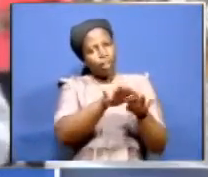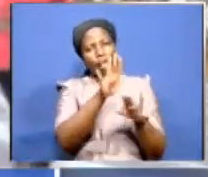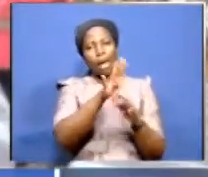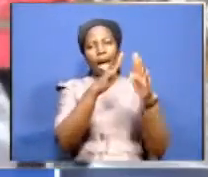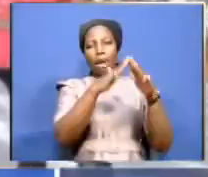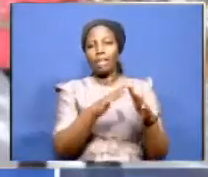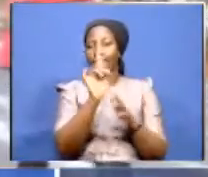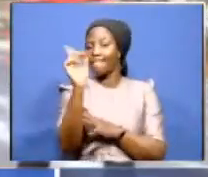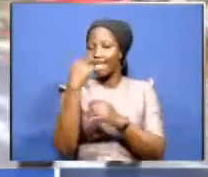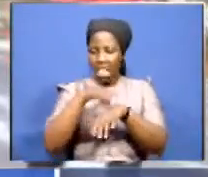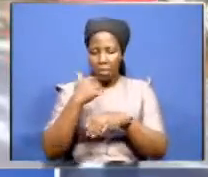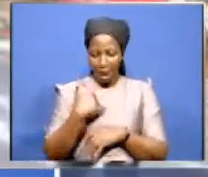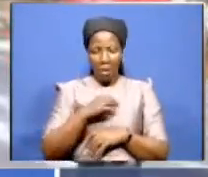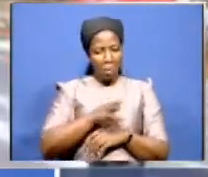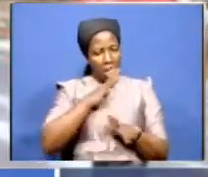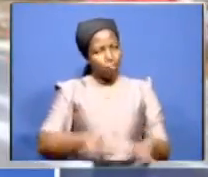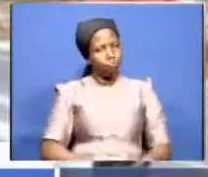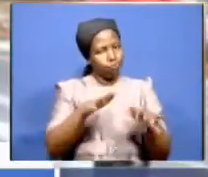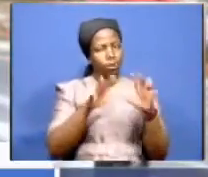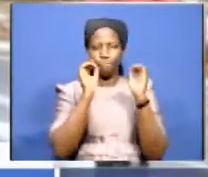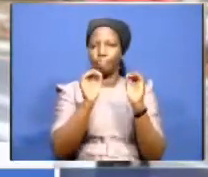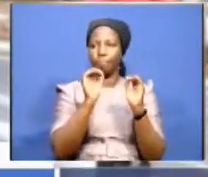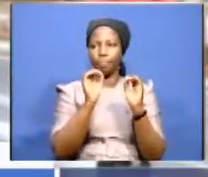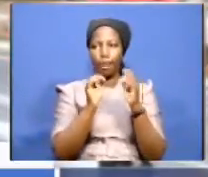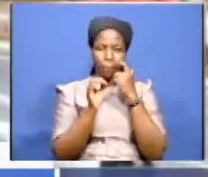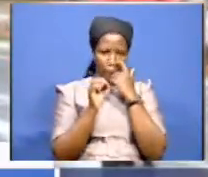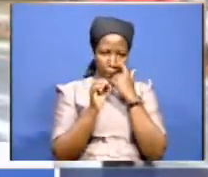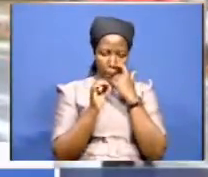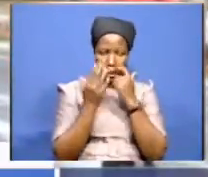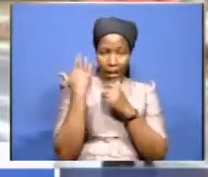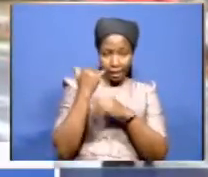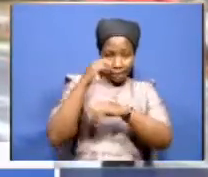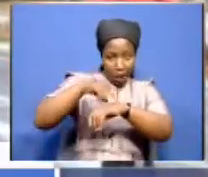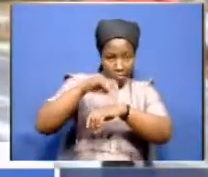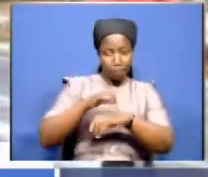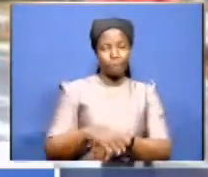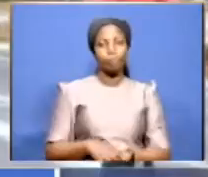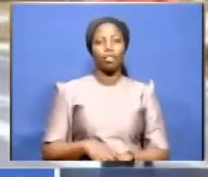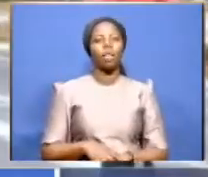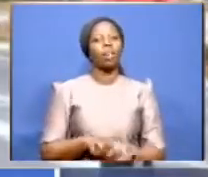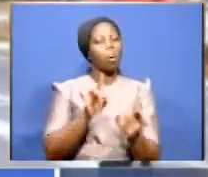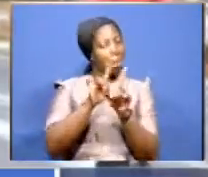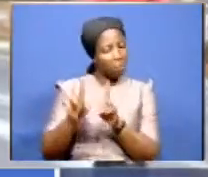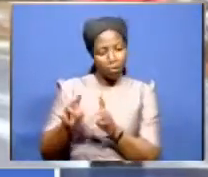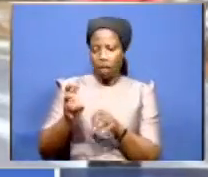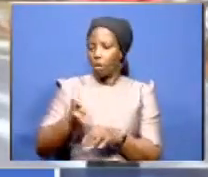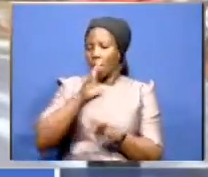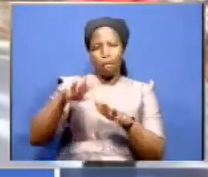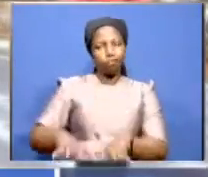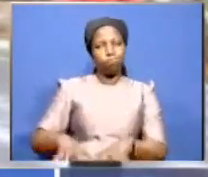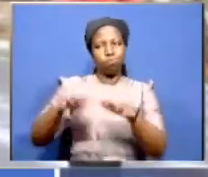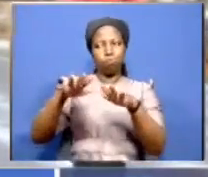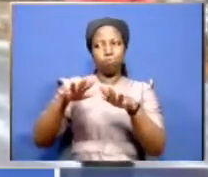kwanza kukua na mafuriko. Ile msimu uliopita tulikuwa na hii mafuriko,